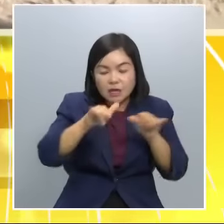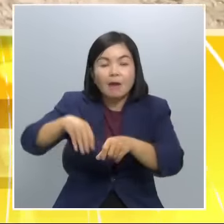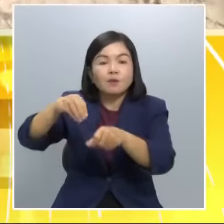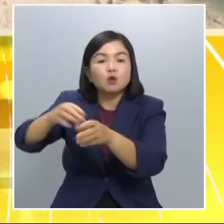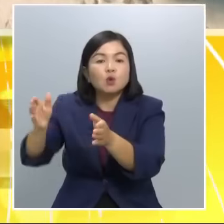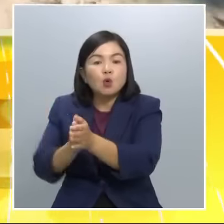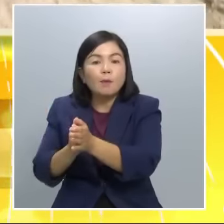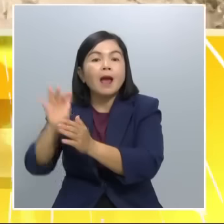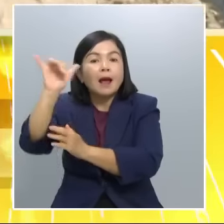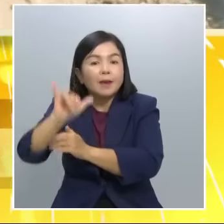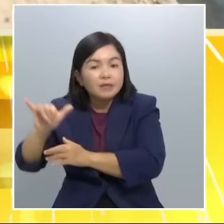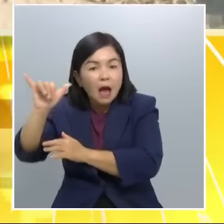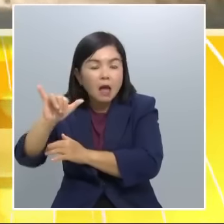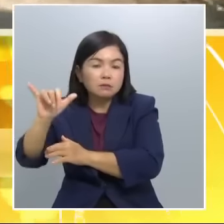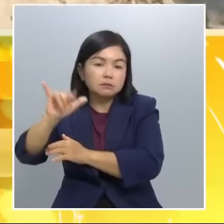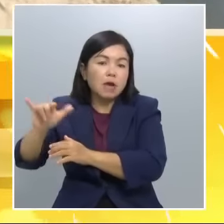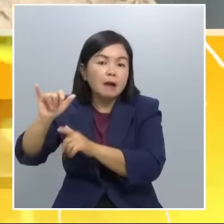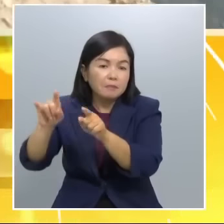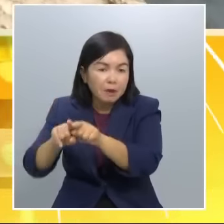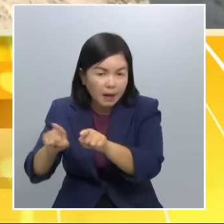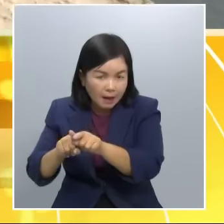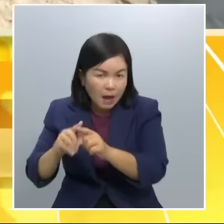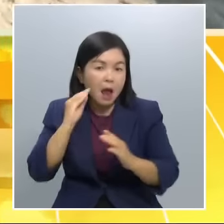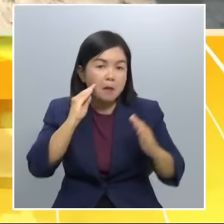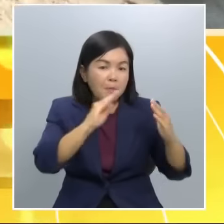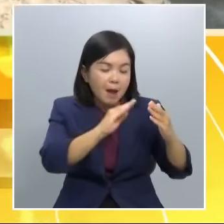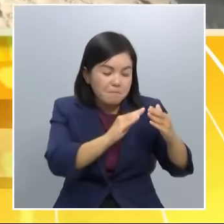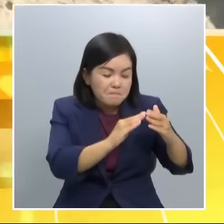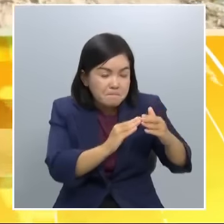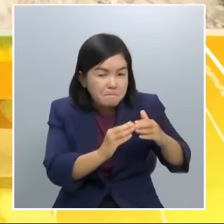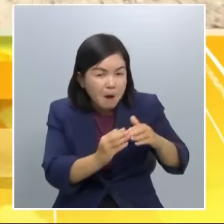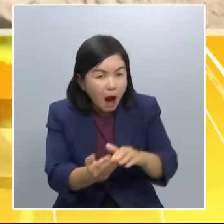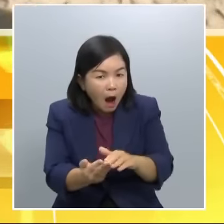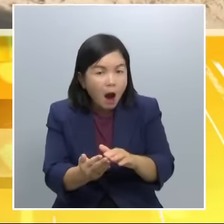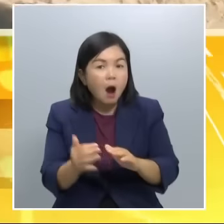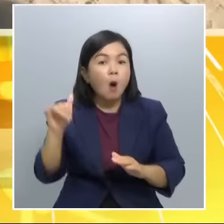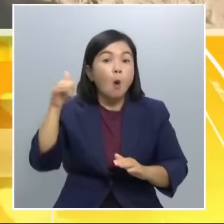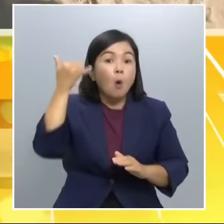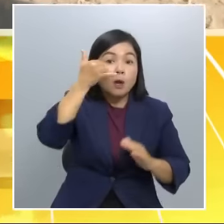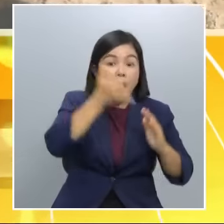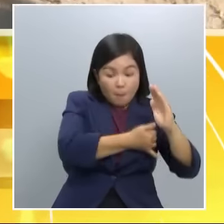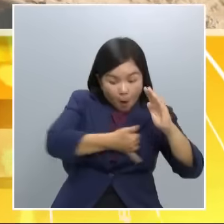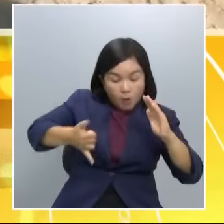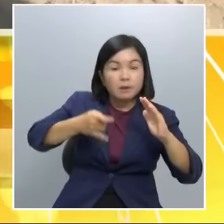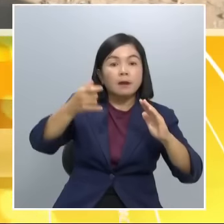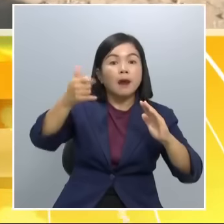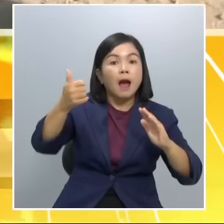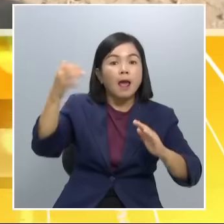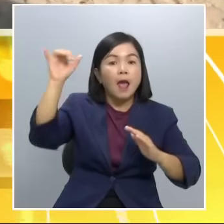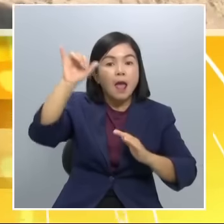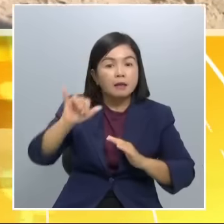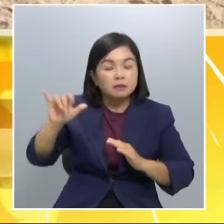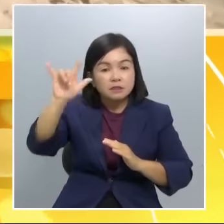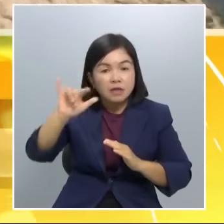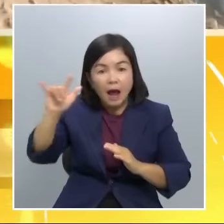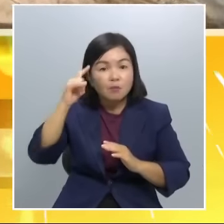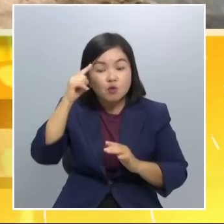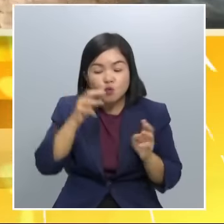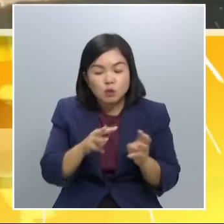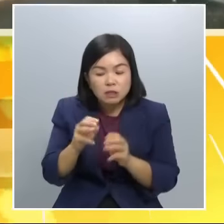พังลงมาเนี่ยท่านผู้ชมตอนเกิดเหตุยายนิดวิ่งออกจากบ้านญาติมาดูบ้านแต่ก็ไม่รู้จะทำยัง